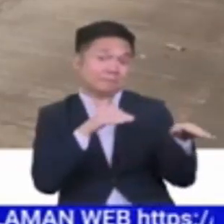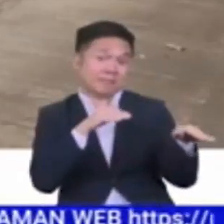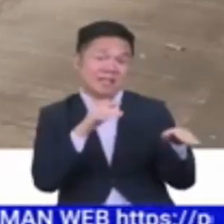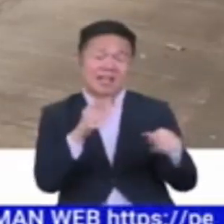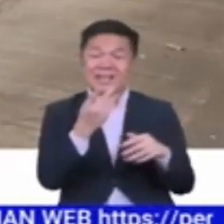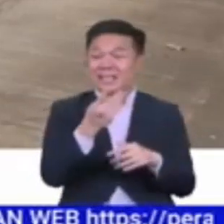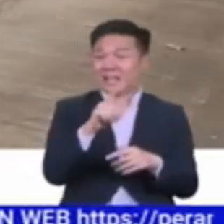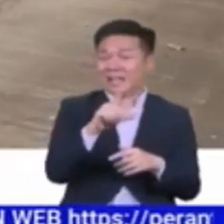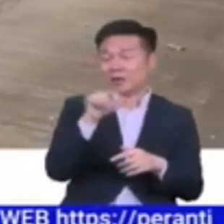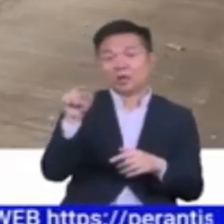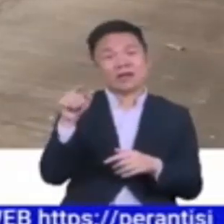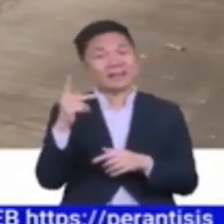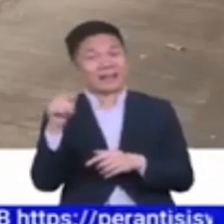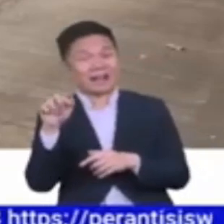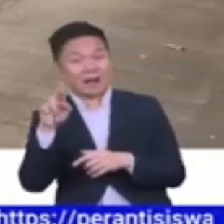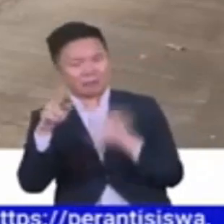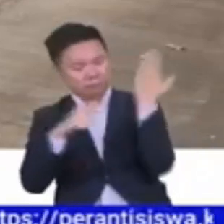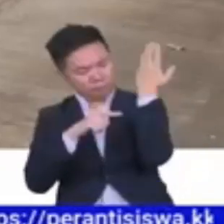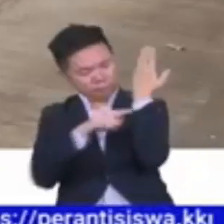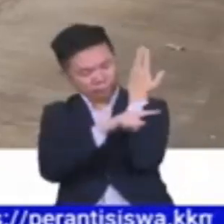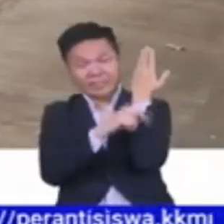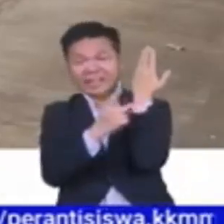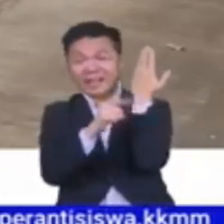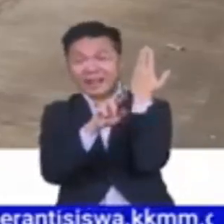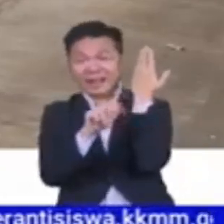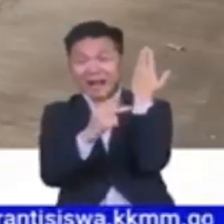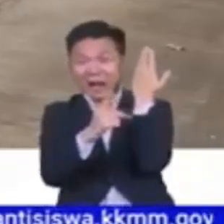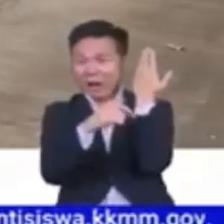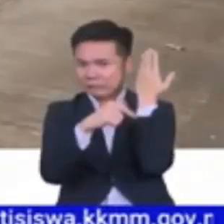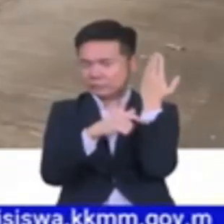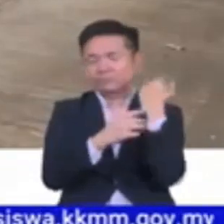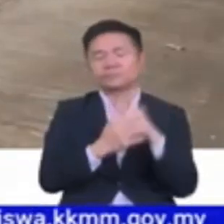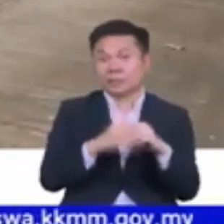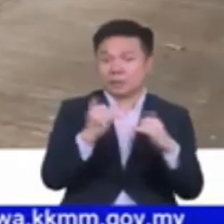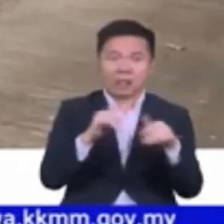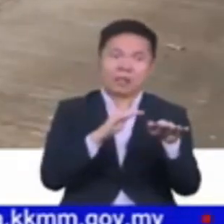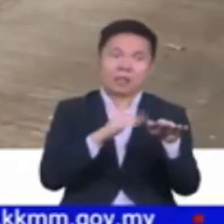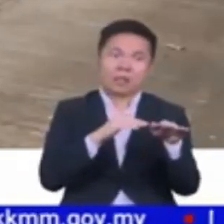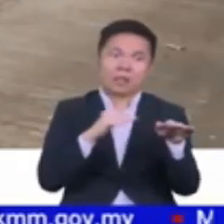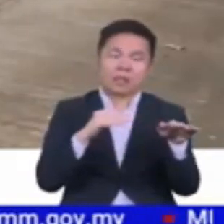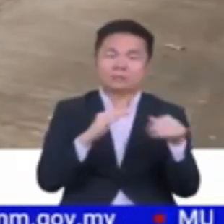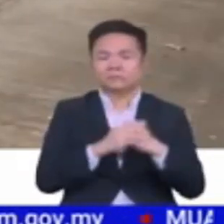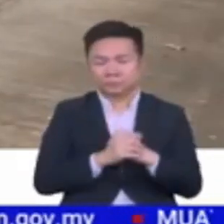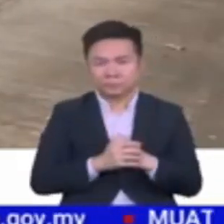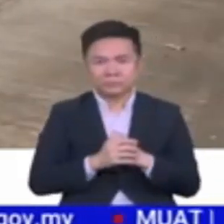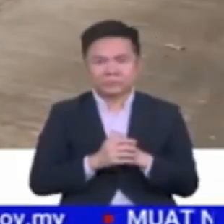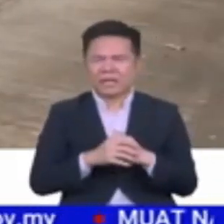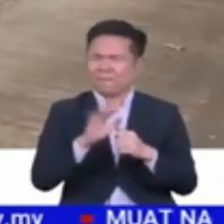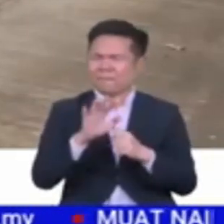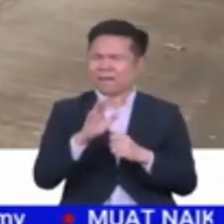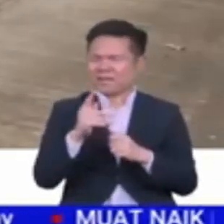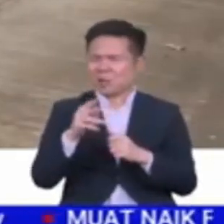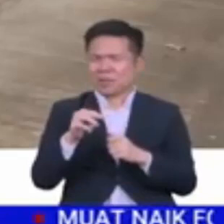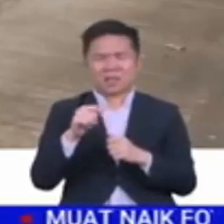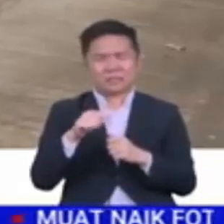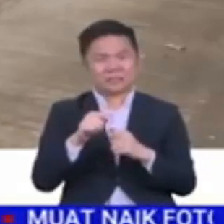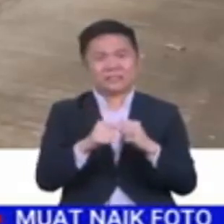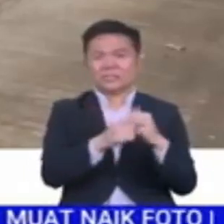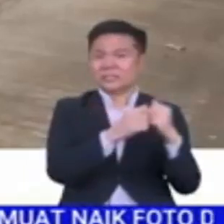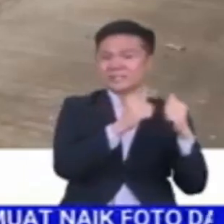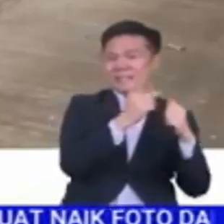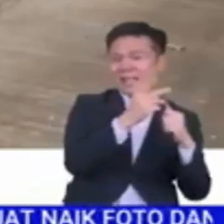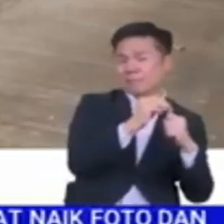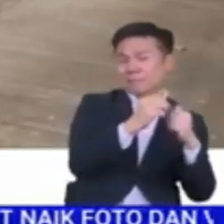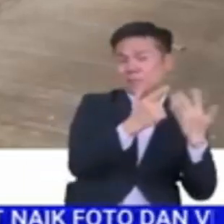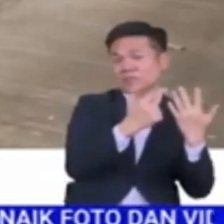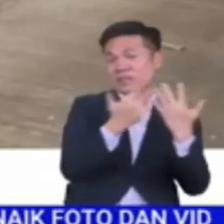Kuala Lumpur Karak arah barat yang sememangnya sesak ketika ini, iaitu sepanjang 4 km dari kilometer 76